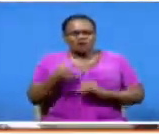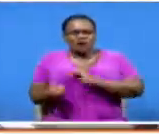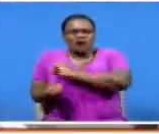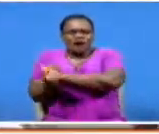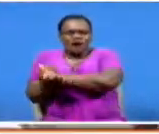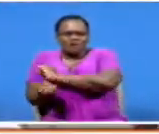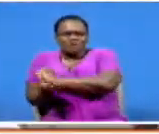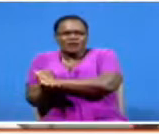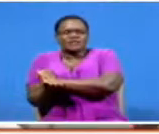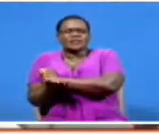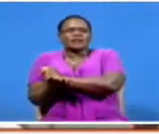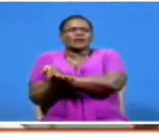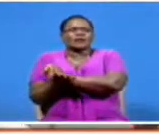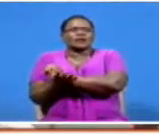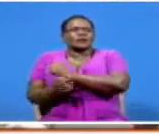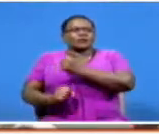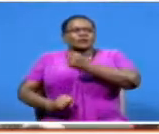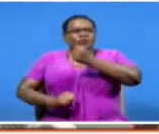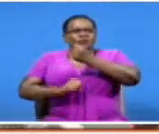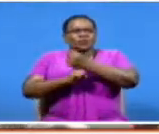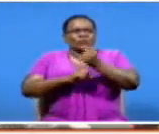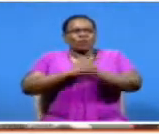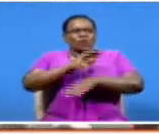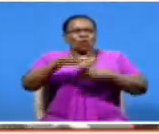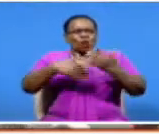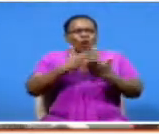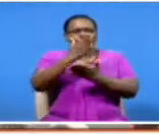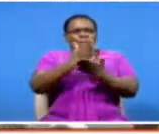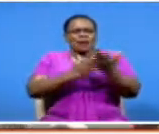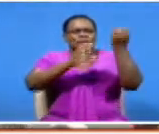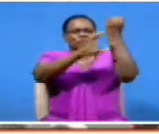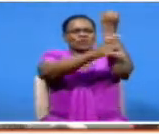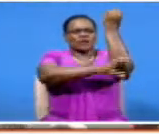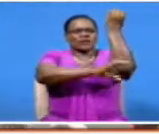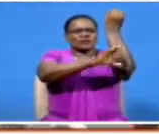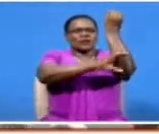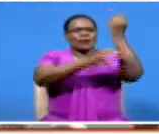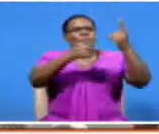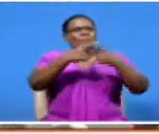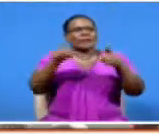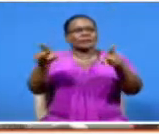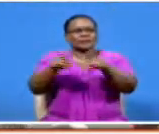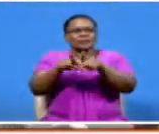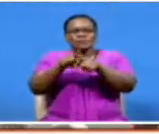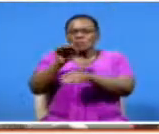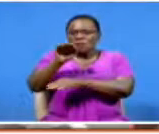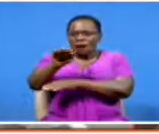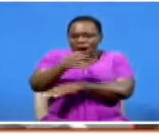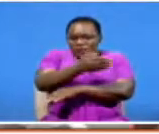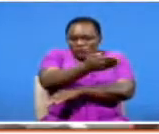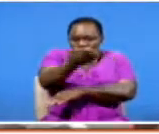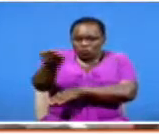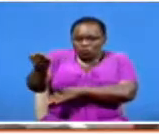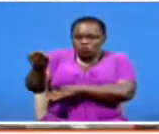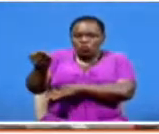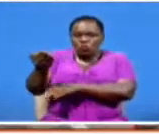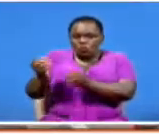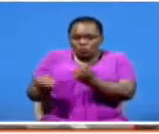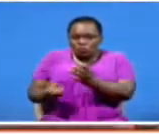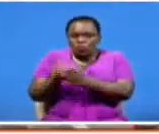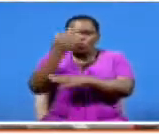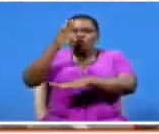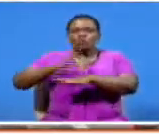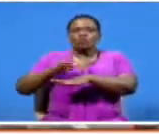instructions to support all parts of the country. But we are also appealing to you to create an enabling environment